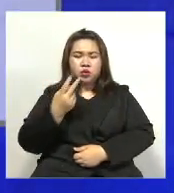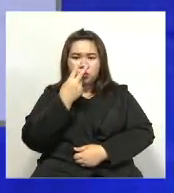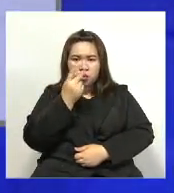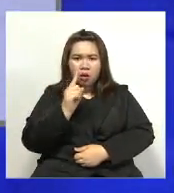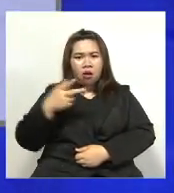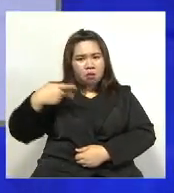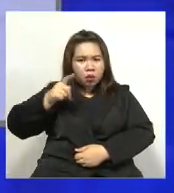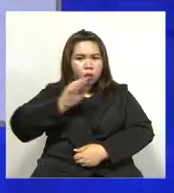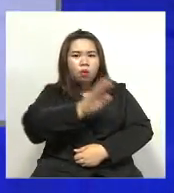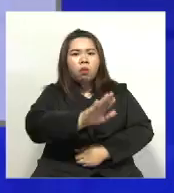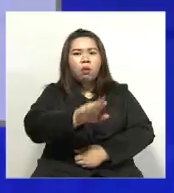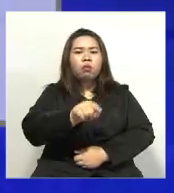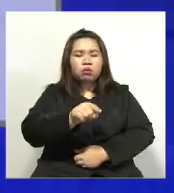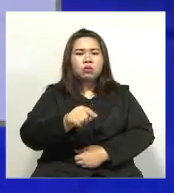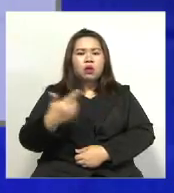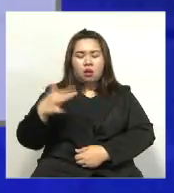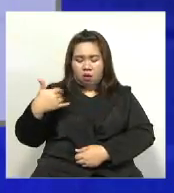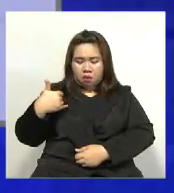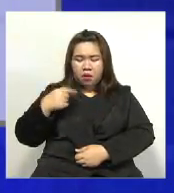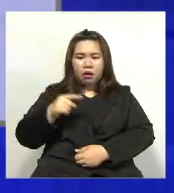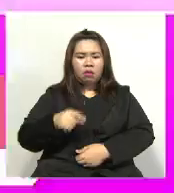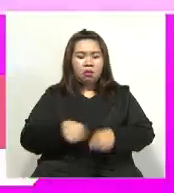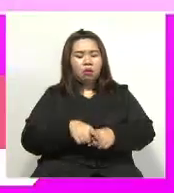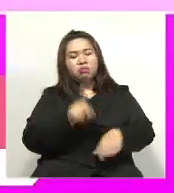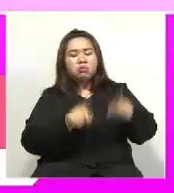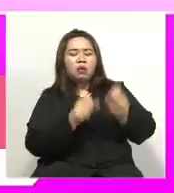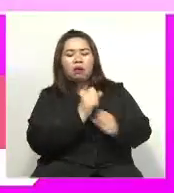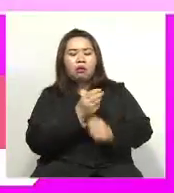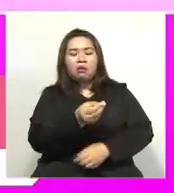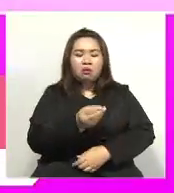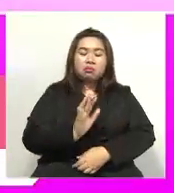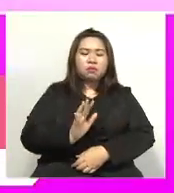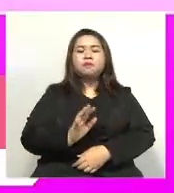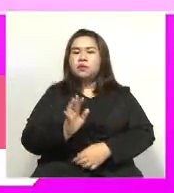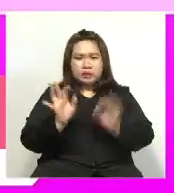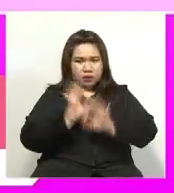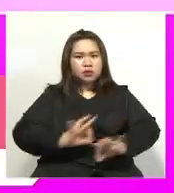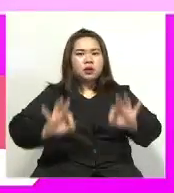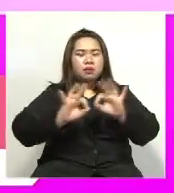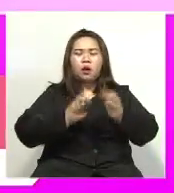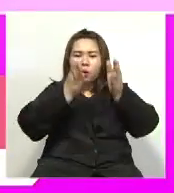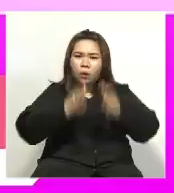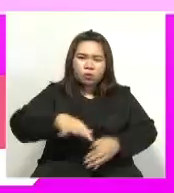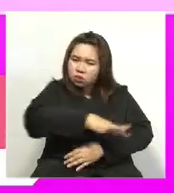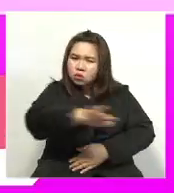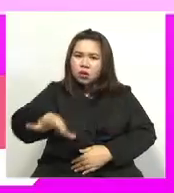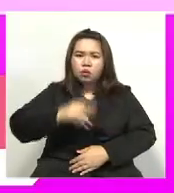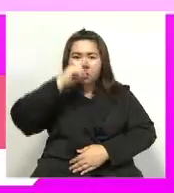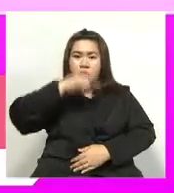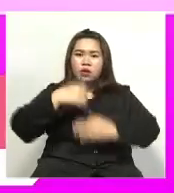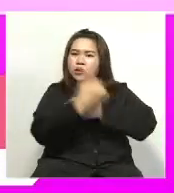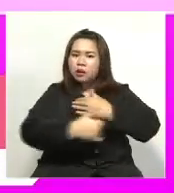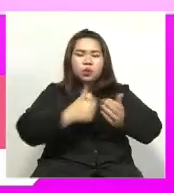สุดของผู้เสียหายและหลักการที่ว่าไม่เลือกปฏิบัติไม่ว่าผู้เสียหายจะเป็นคนไทยหรือคนต่างด้าวตลอด4